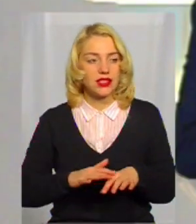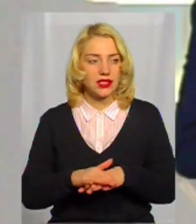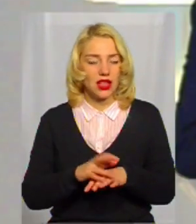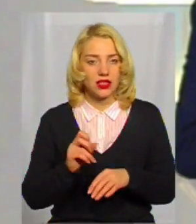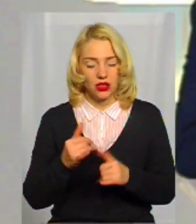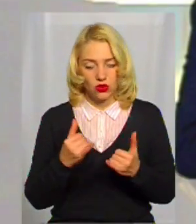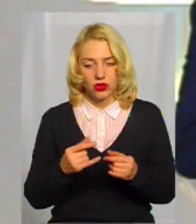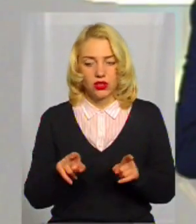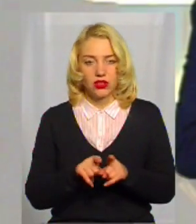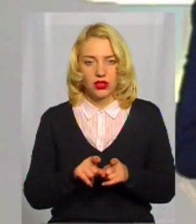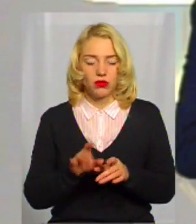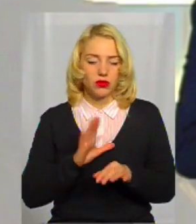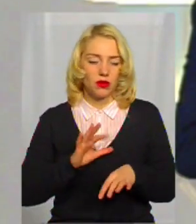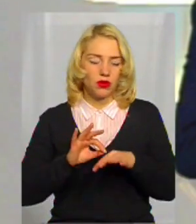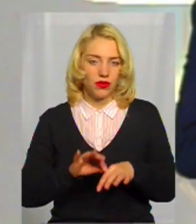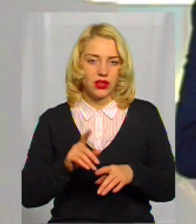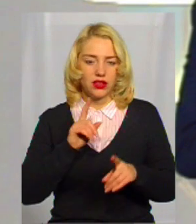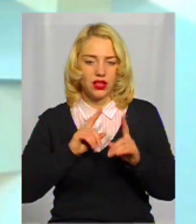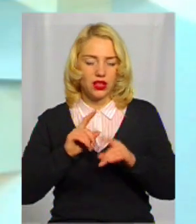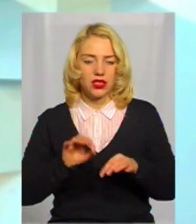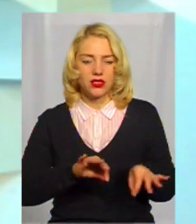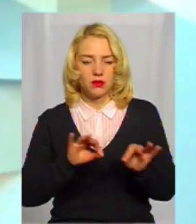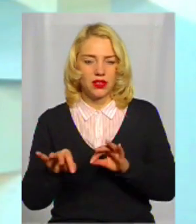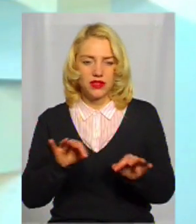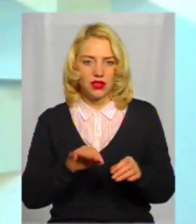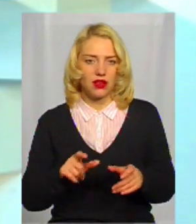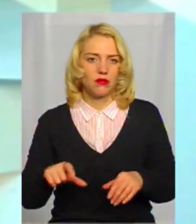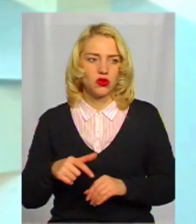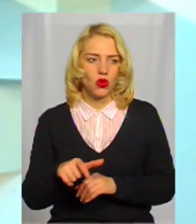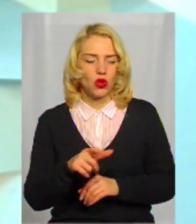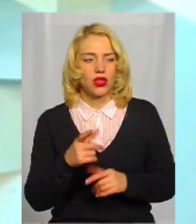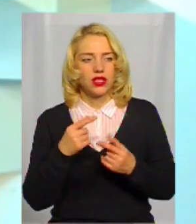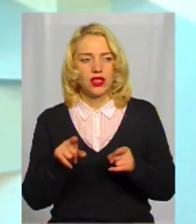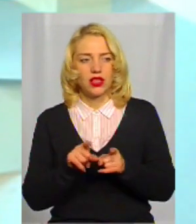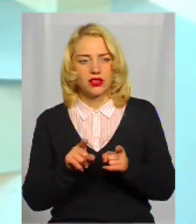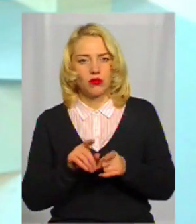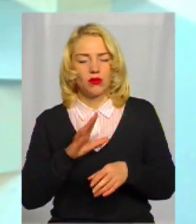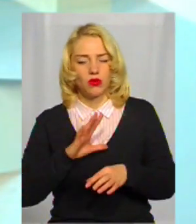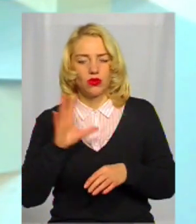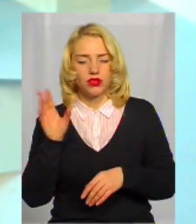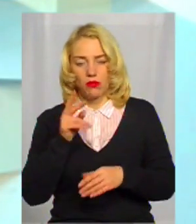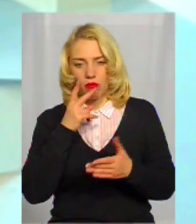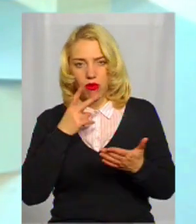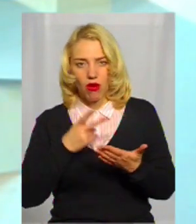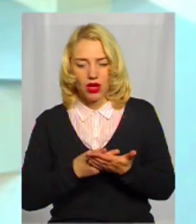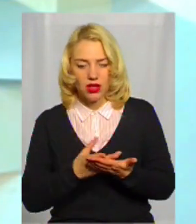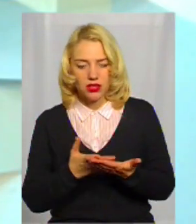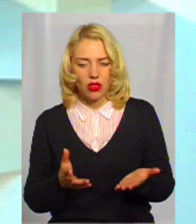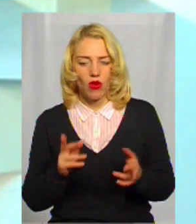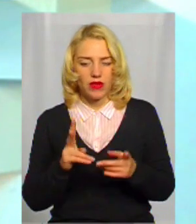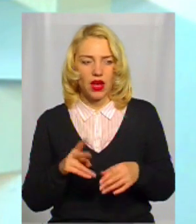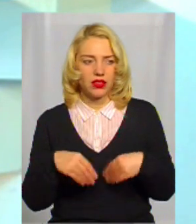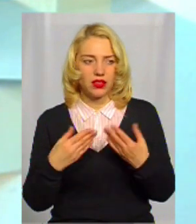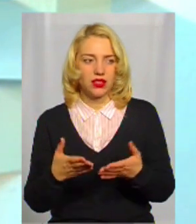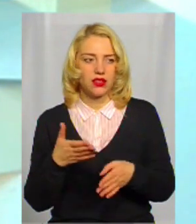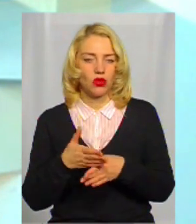сьогодні, а так само була проведена нарада з перевізниками, з дорожниками, де так само було всім показано, як надається